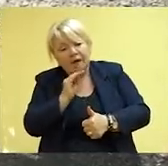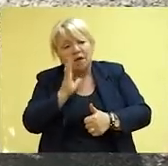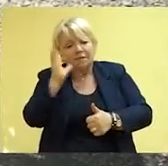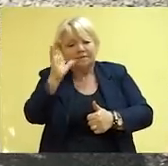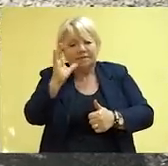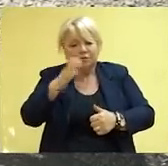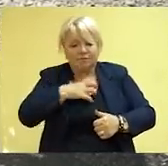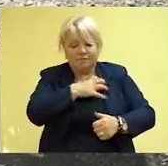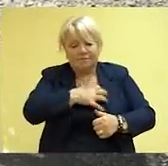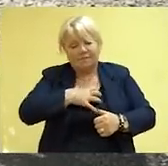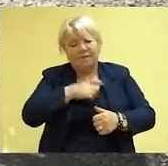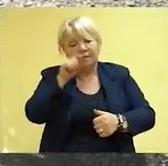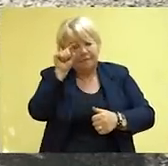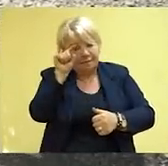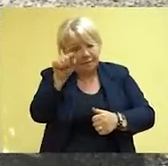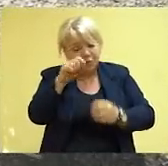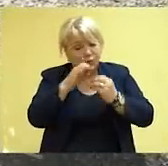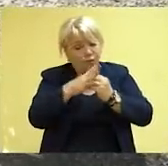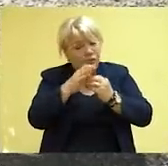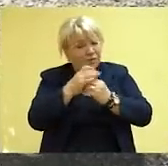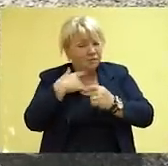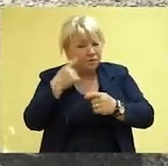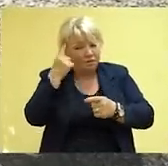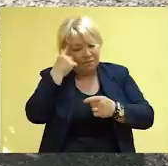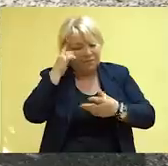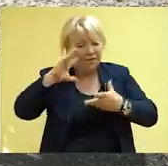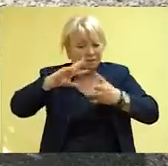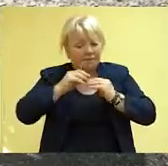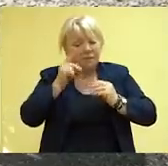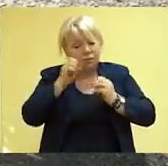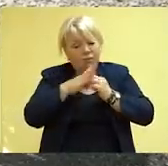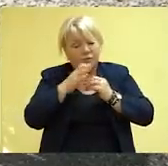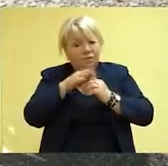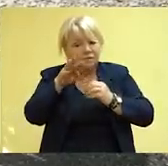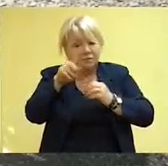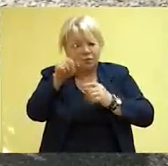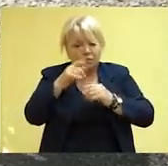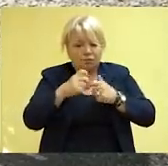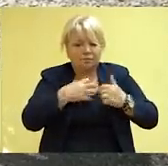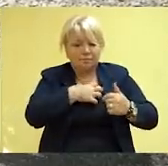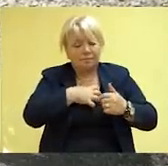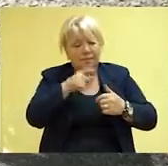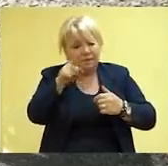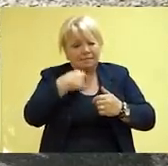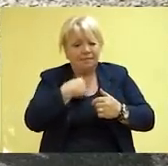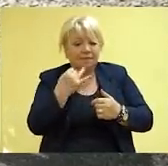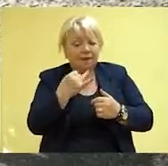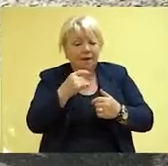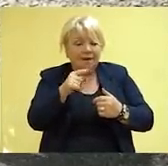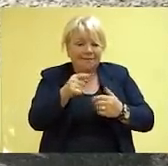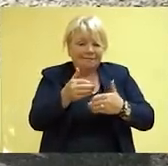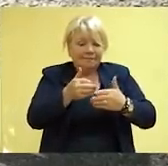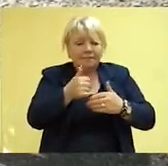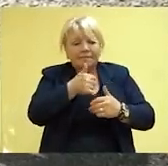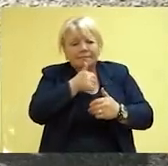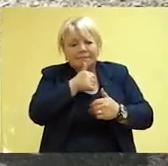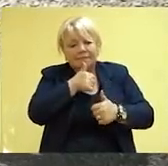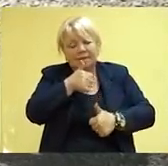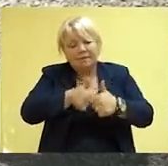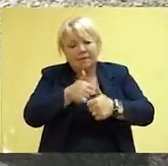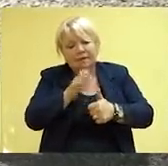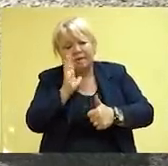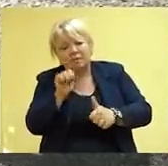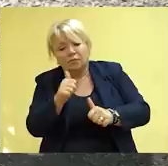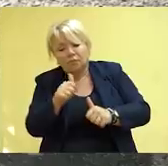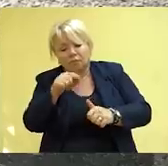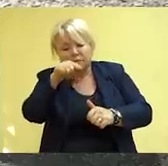სექტემბერში ჩატარდება 15 სექტემბერს ტარდება თუ აქვს და ამაში იდება სერიოზული სტროკერის ზრავი ანუ M40-10 უნდა